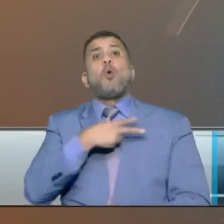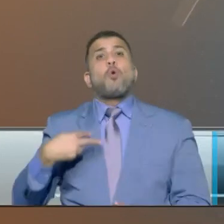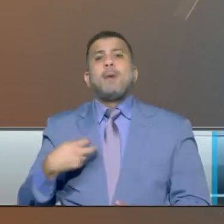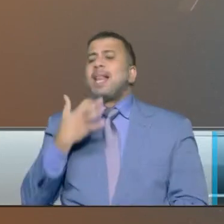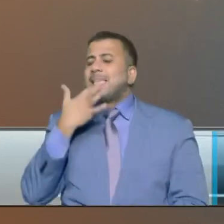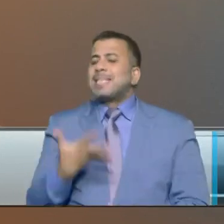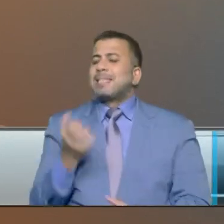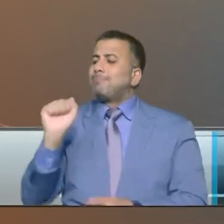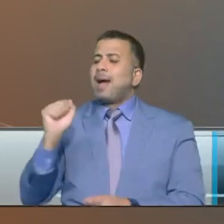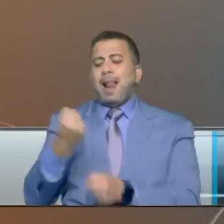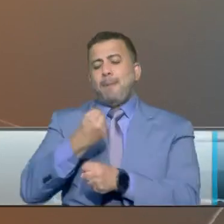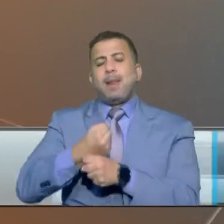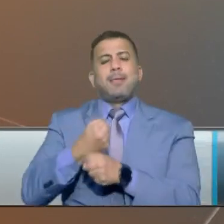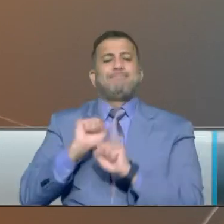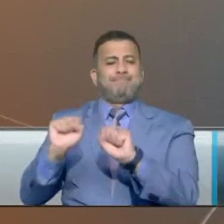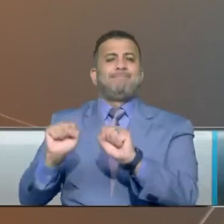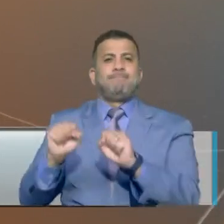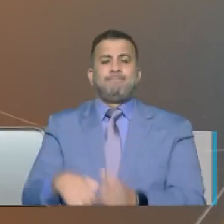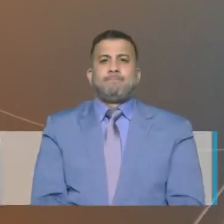المعنيه لتسهيل عملهم